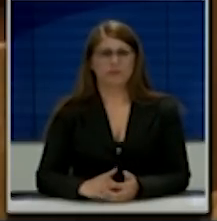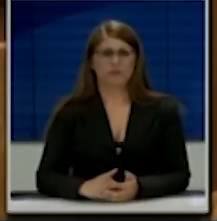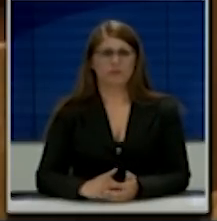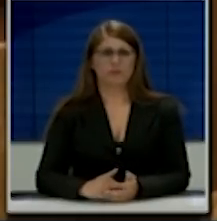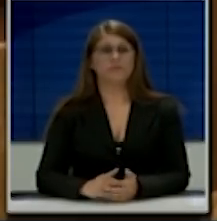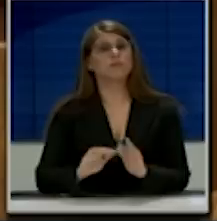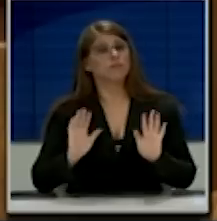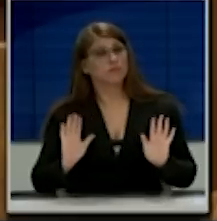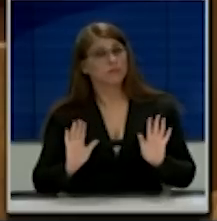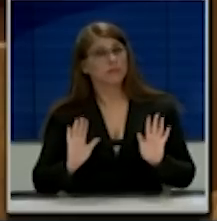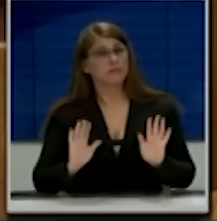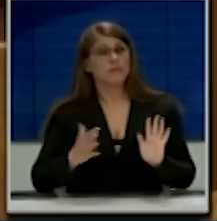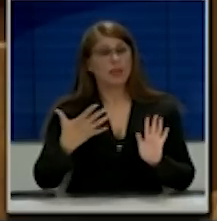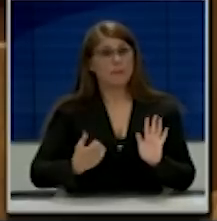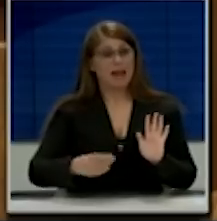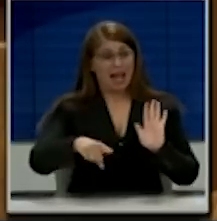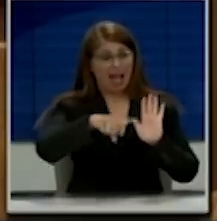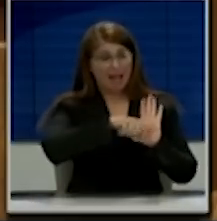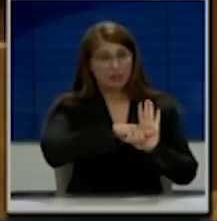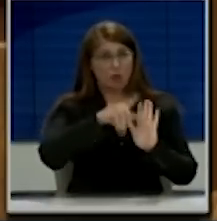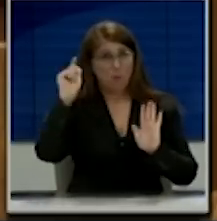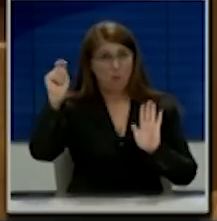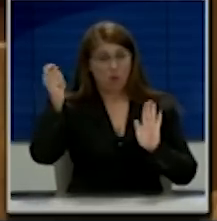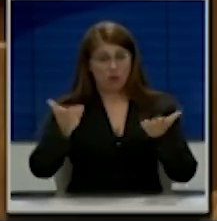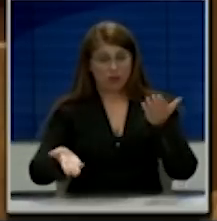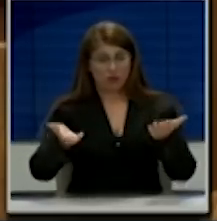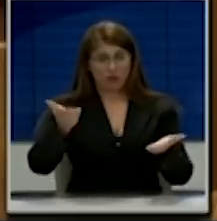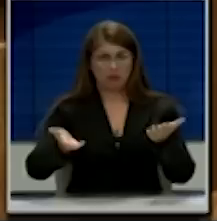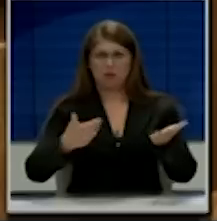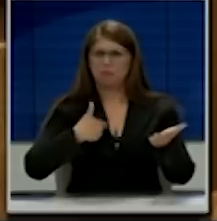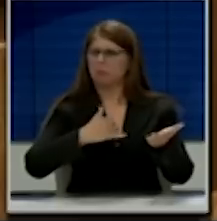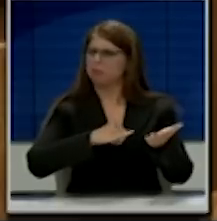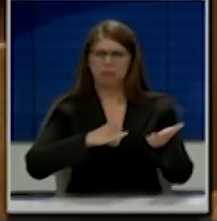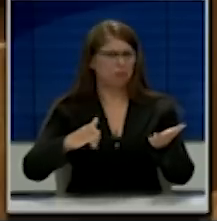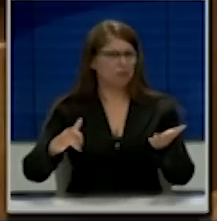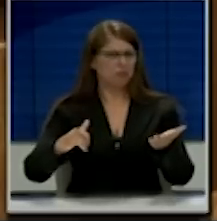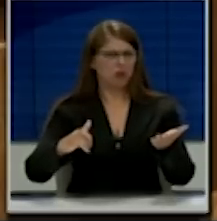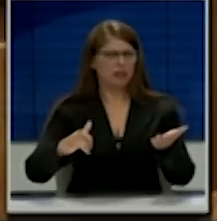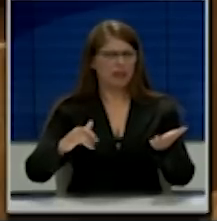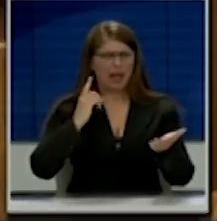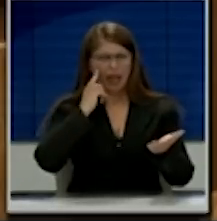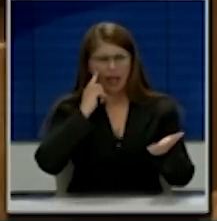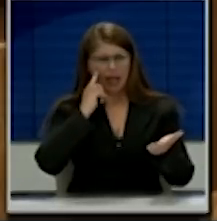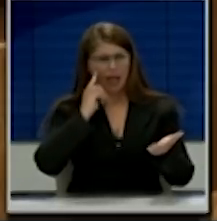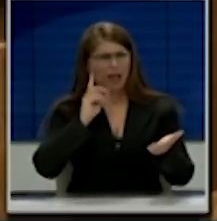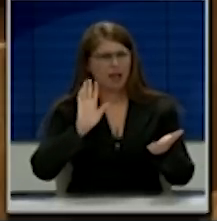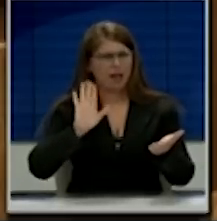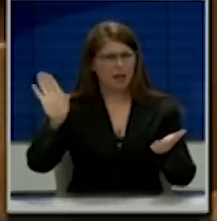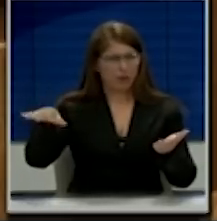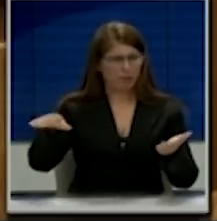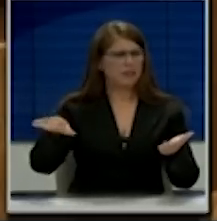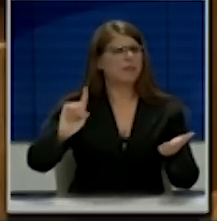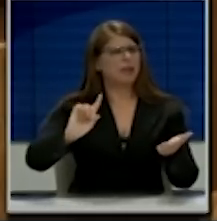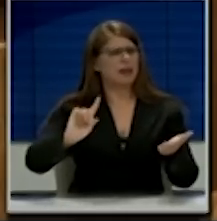συνολικό αρνητικό πολιτικό συσχετισμό, τον οποίο εμείς ποτέ δεν παραβλέψαμε, ούτε